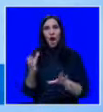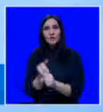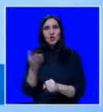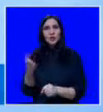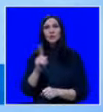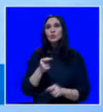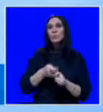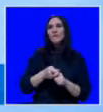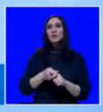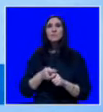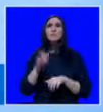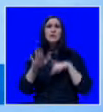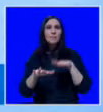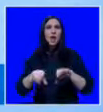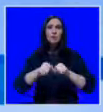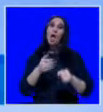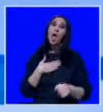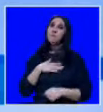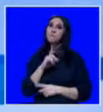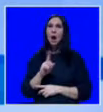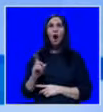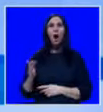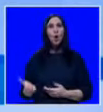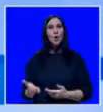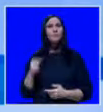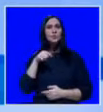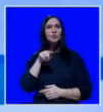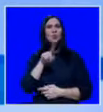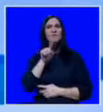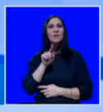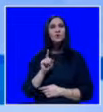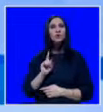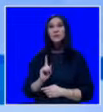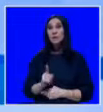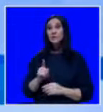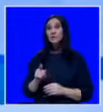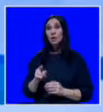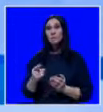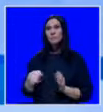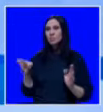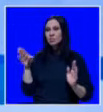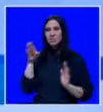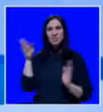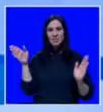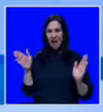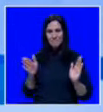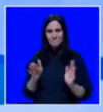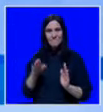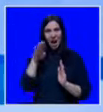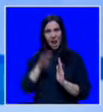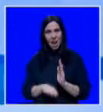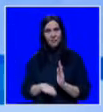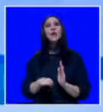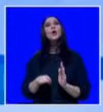или нарушения. Има кой? И тук въпрос е, трябва ли да се намалят университетите? Не са ли